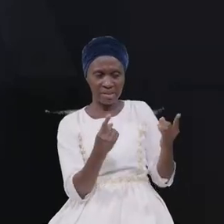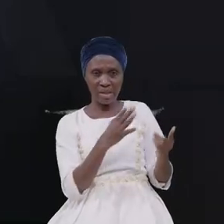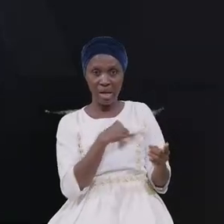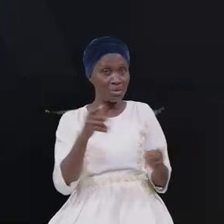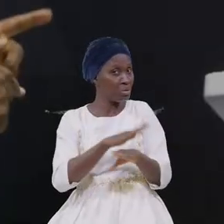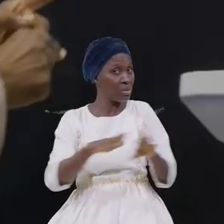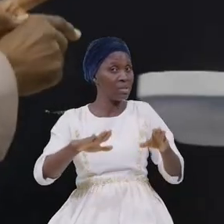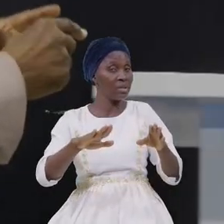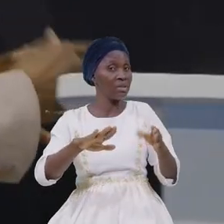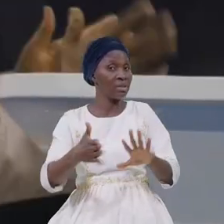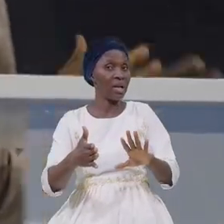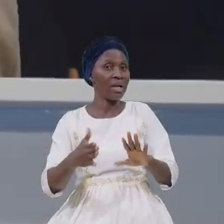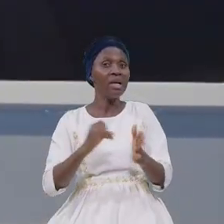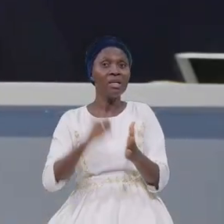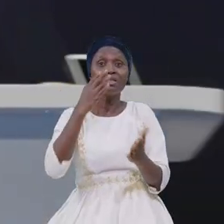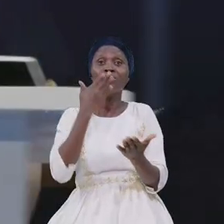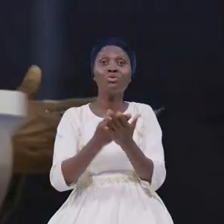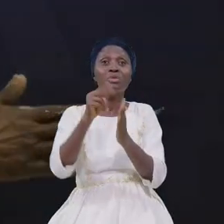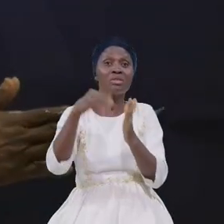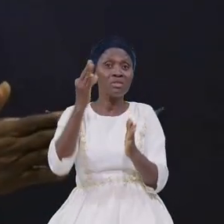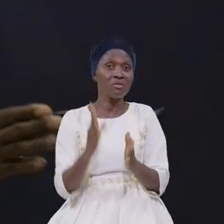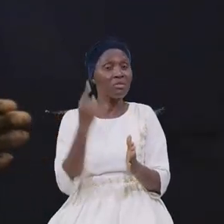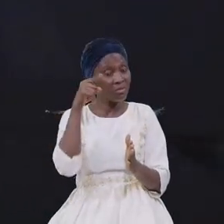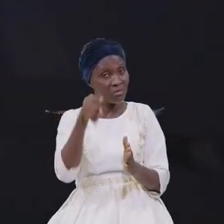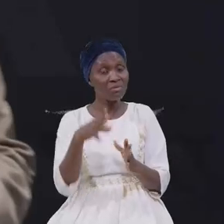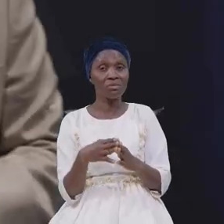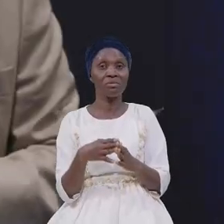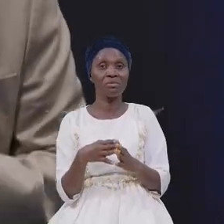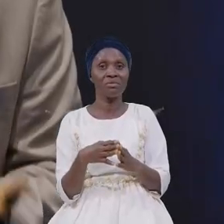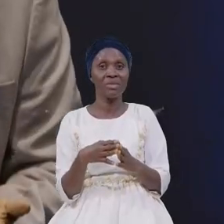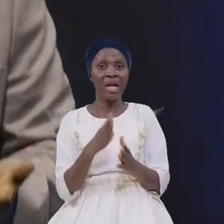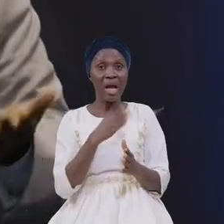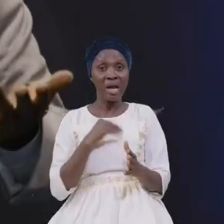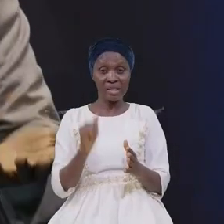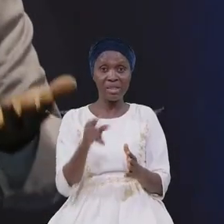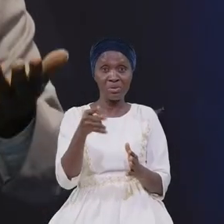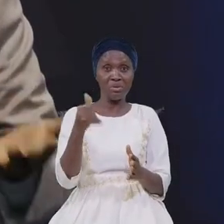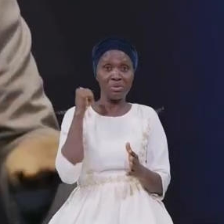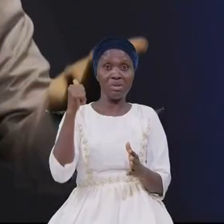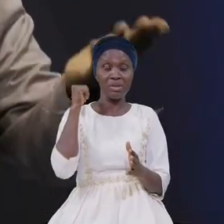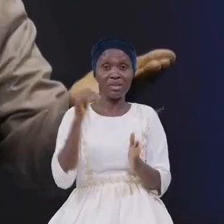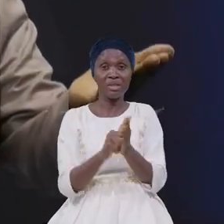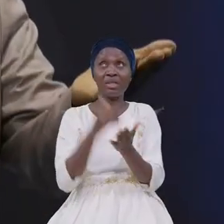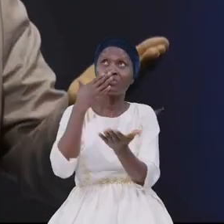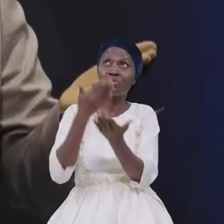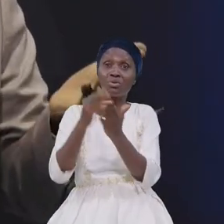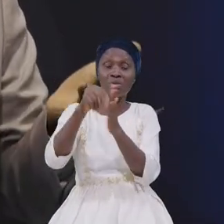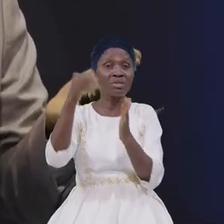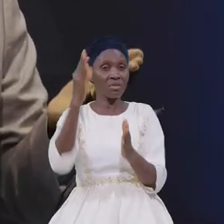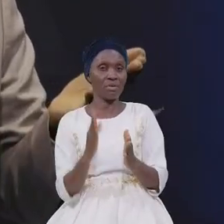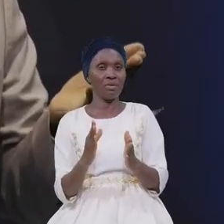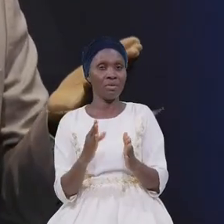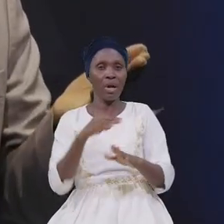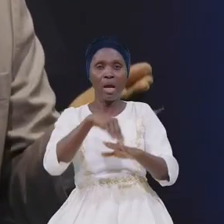pas mort. C'est la bonté de Dieu. Si vous résistez, si à la bonté de Dieu, si vous rejetez cela, finalement, Dieu va